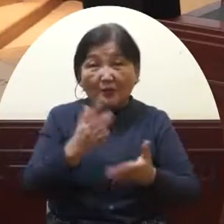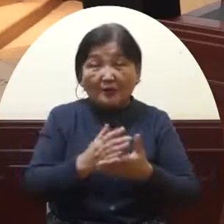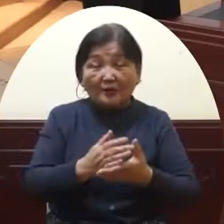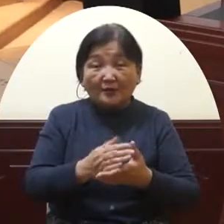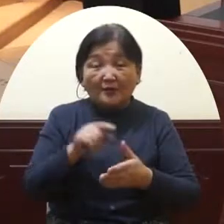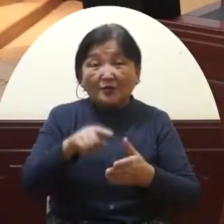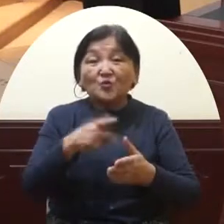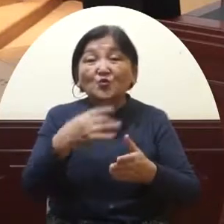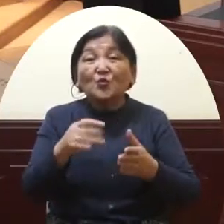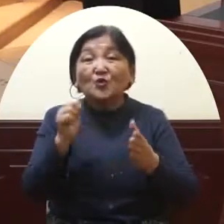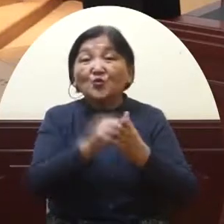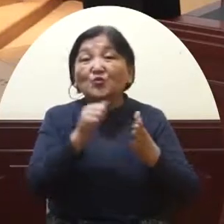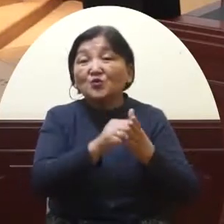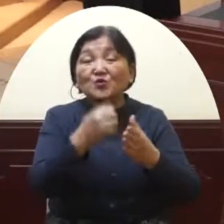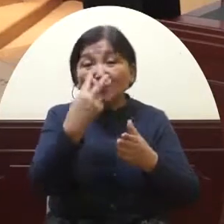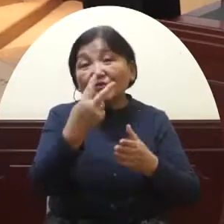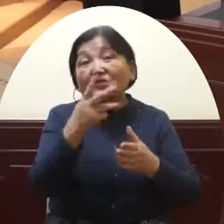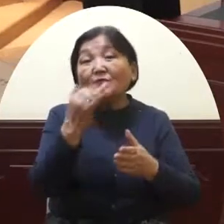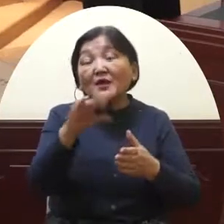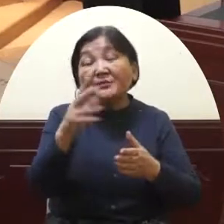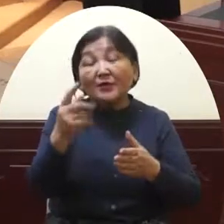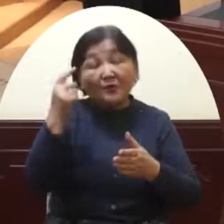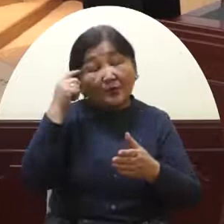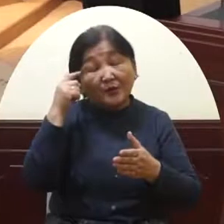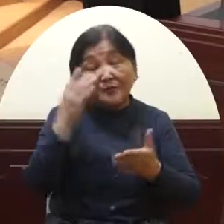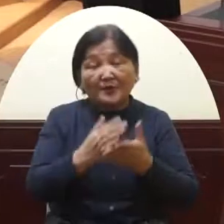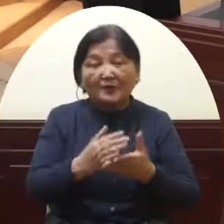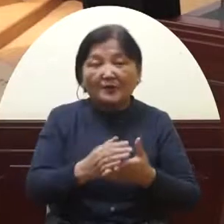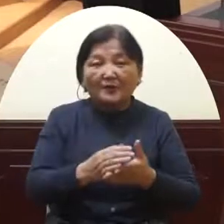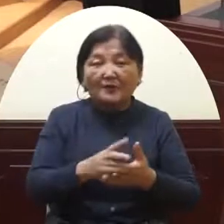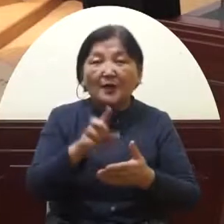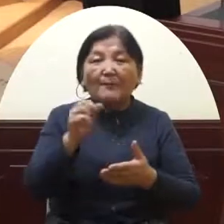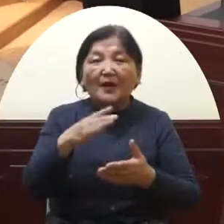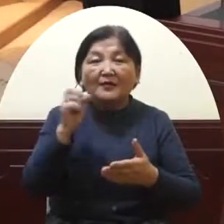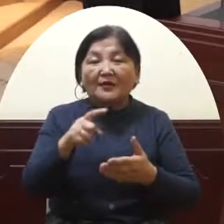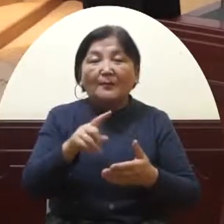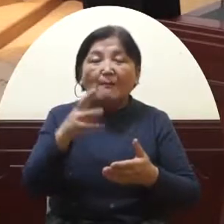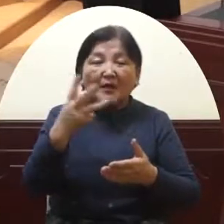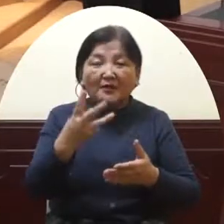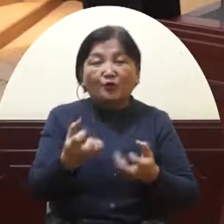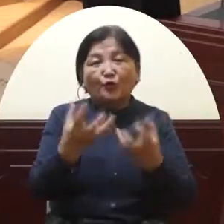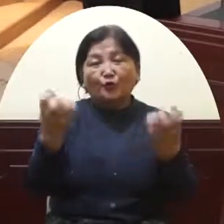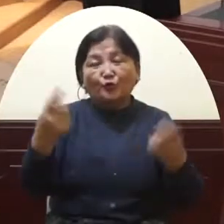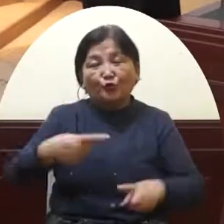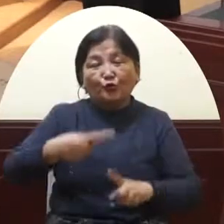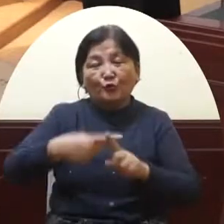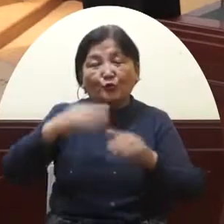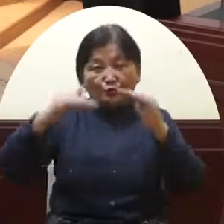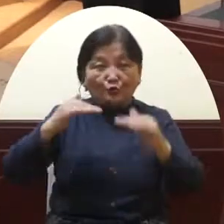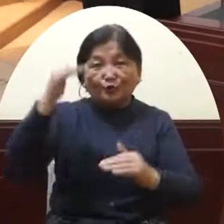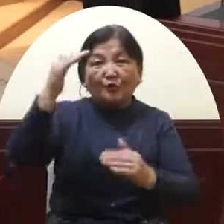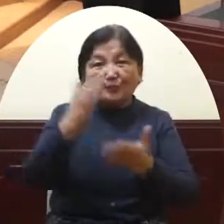түншиж үзчихэж магадгүй гэсэн байр суурь энэ тэнд байна лээ. Би бол батлах магадлал өндөр байна гэж хараад байгаа.